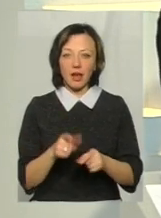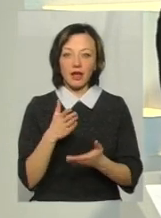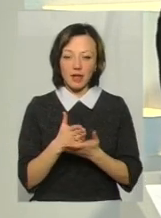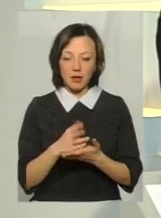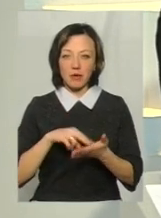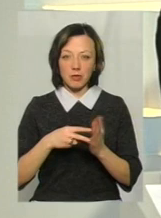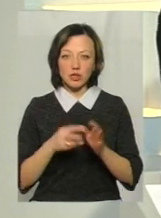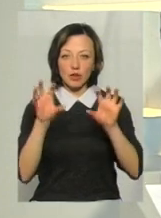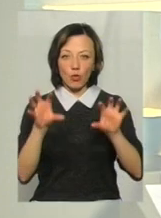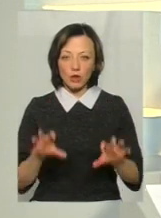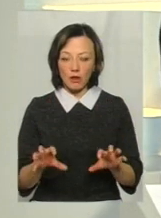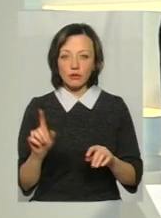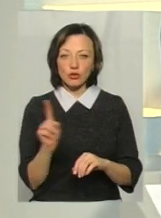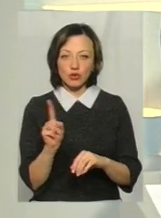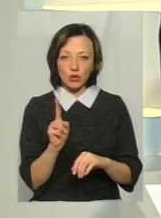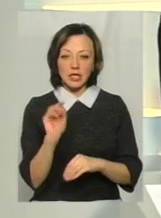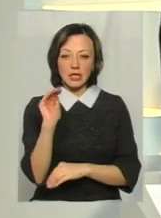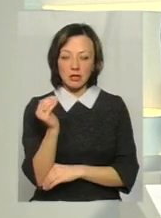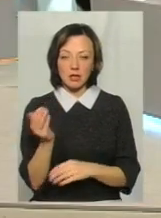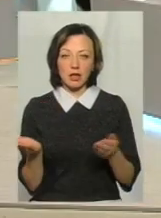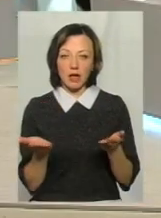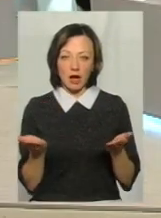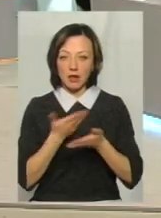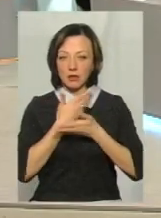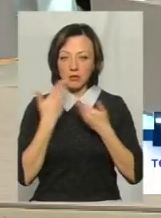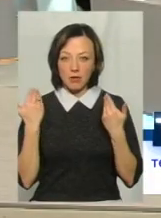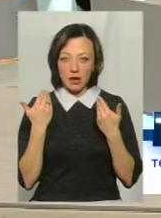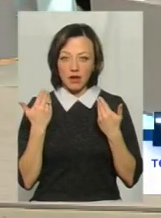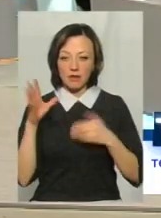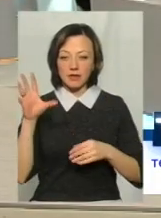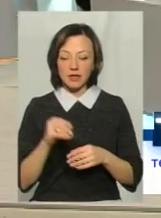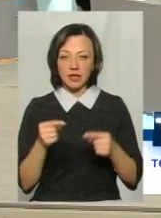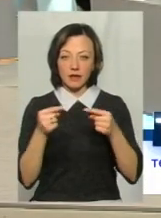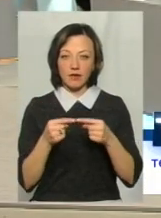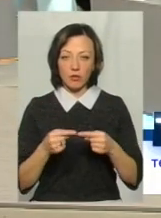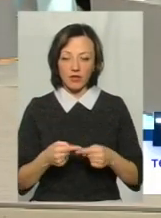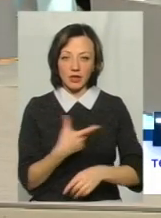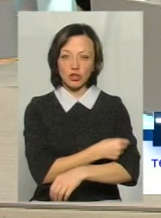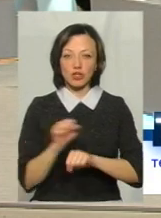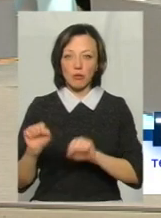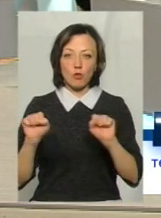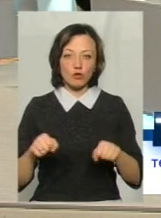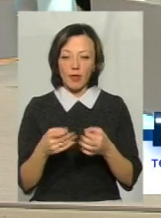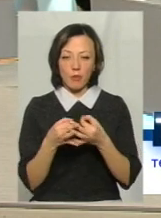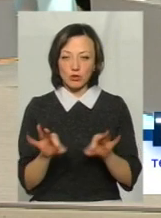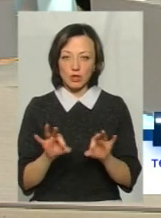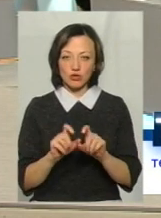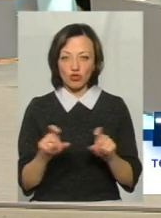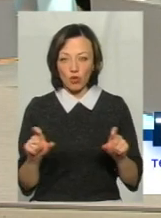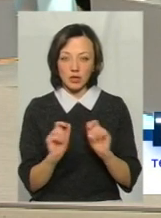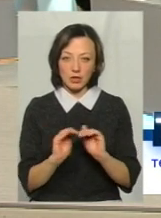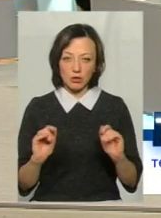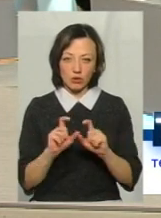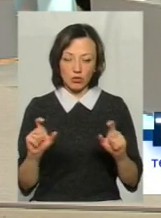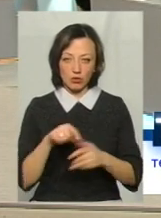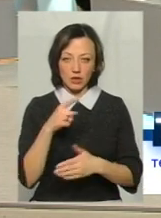передбачено законодавством, що дитина, яка не має там всіх відповідних там щеплень, її можуть не пустити там до школи чи дитячого